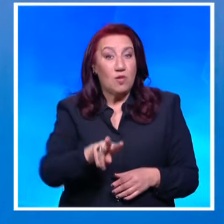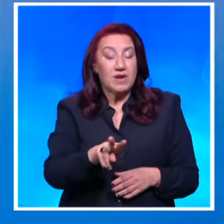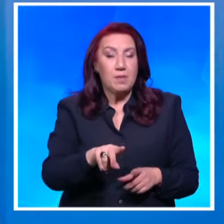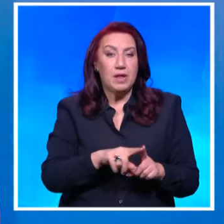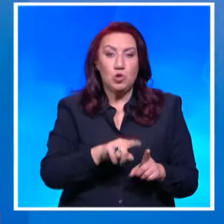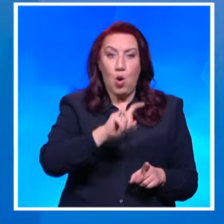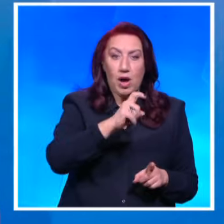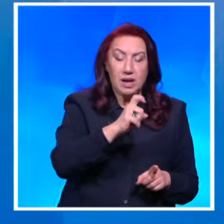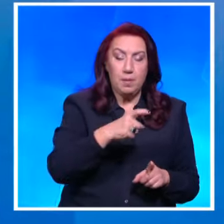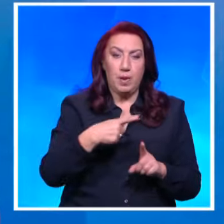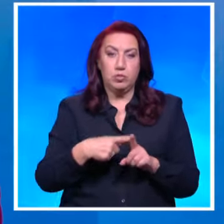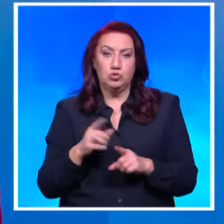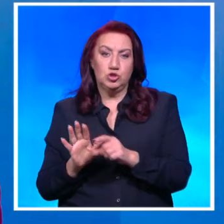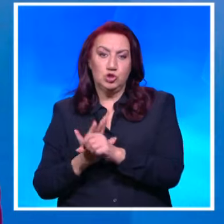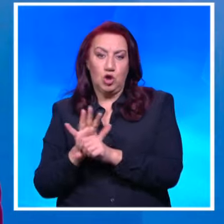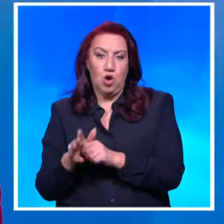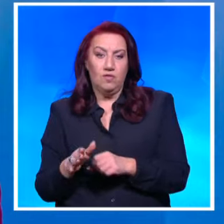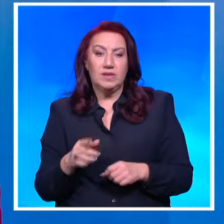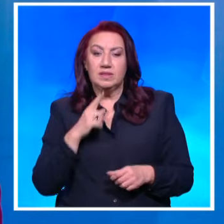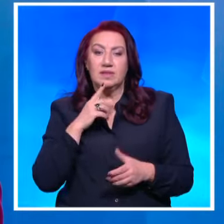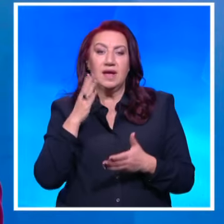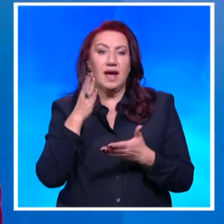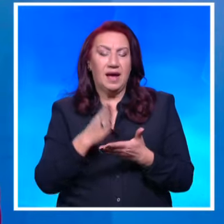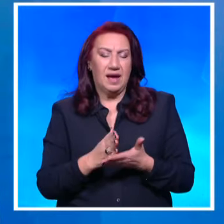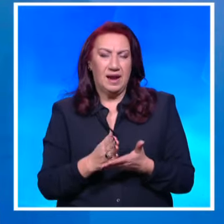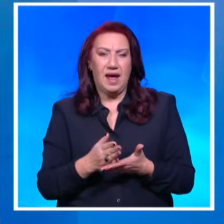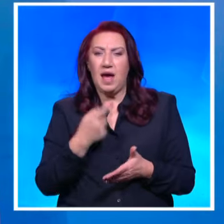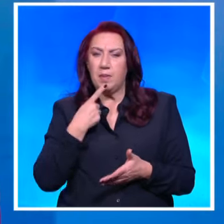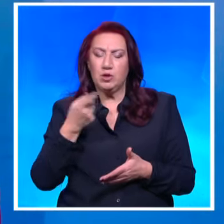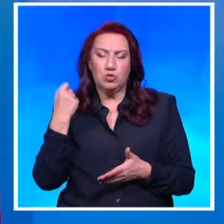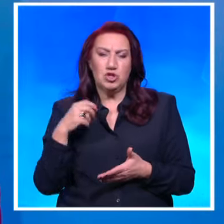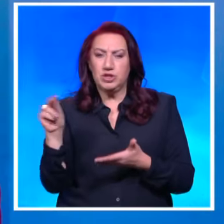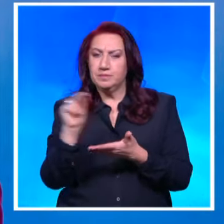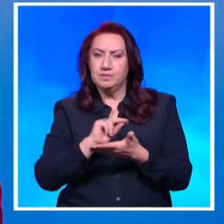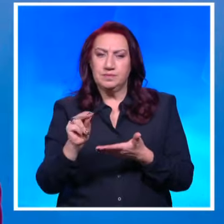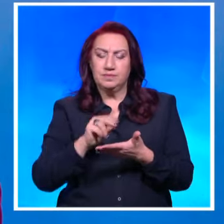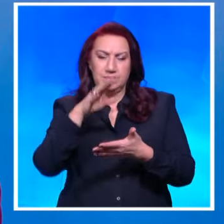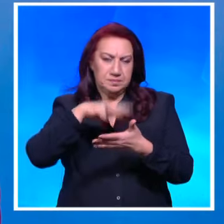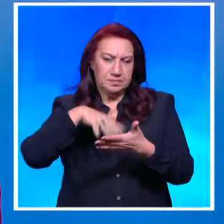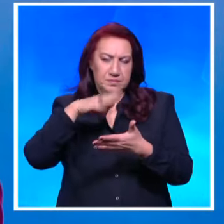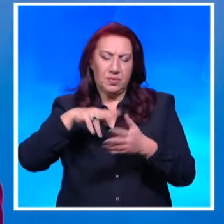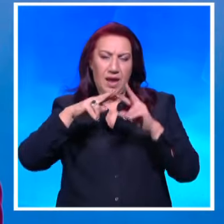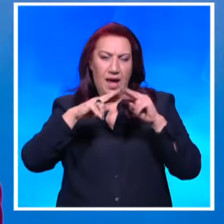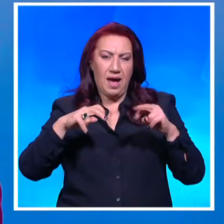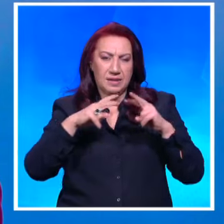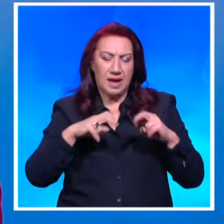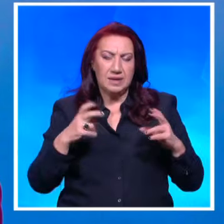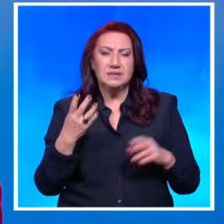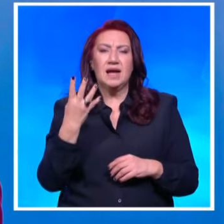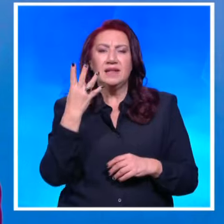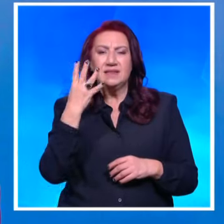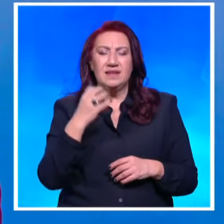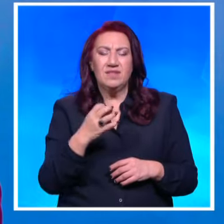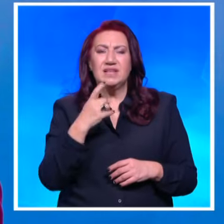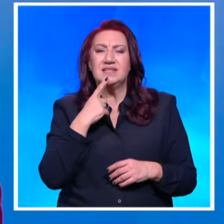Една голяма статия излезе в края на миналата година в Journal of Infectious Diseases, мета-анализ, 95 проучвания, повече от 60 000 души